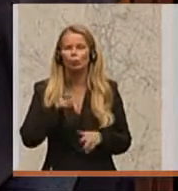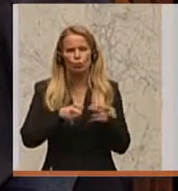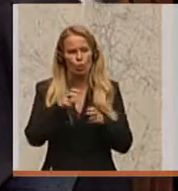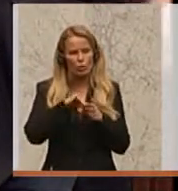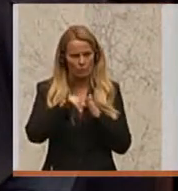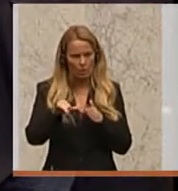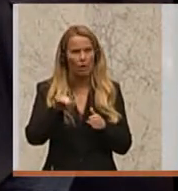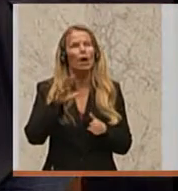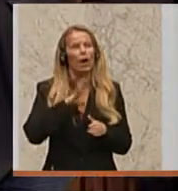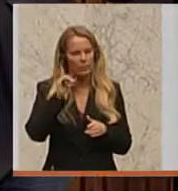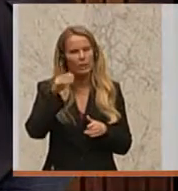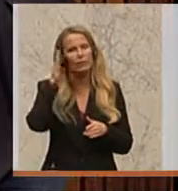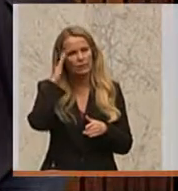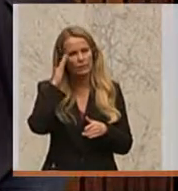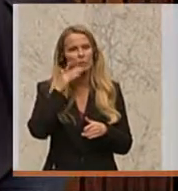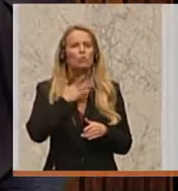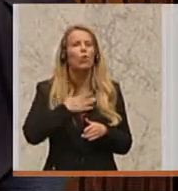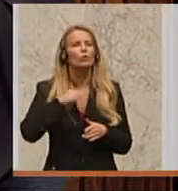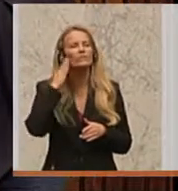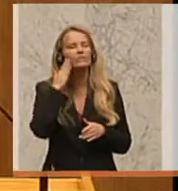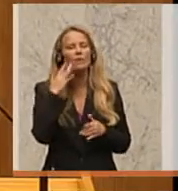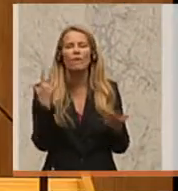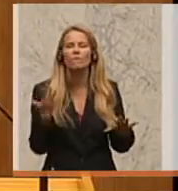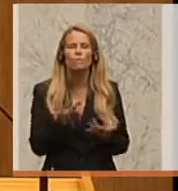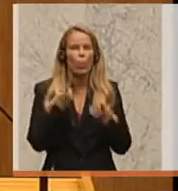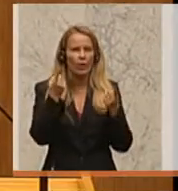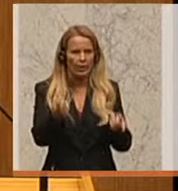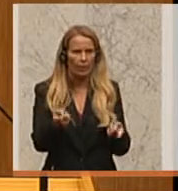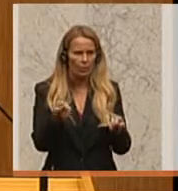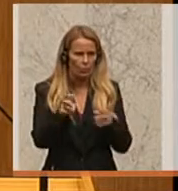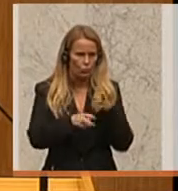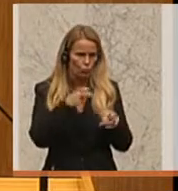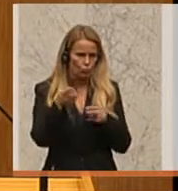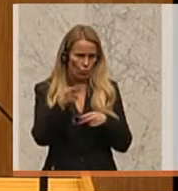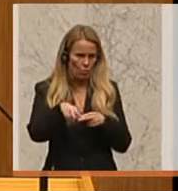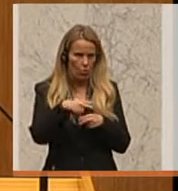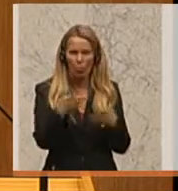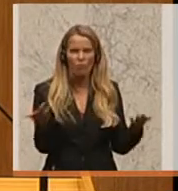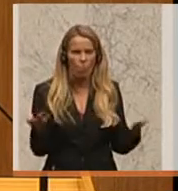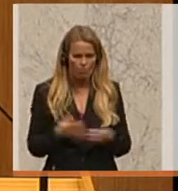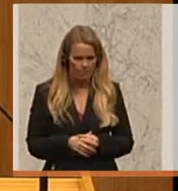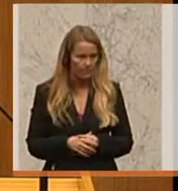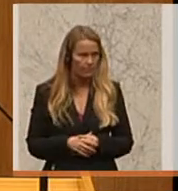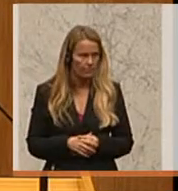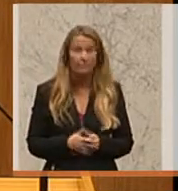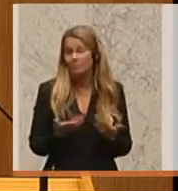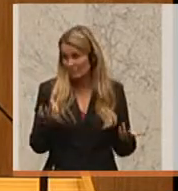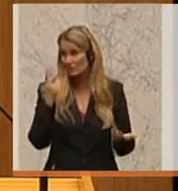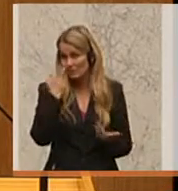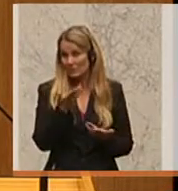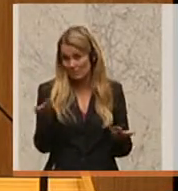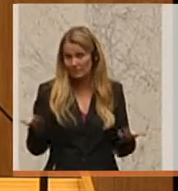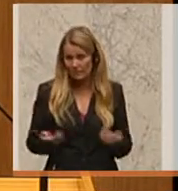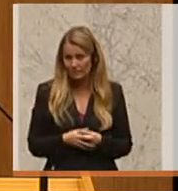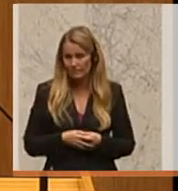kenne viele, die gerne wissen wollen, wohin unser Steuereuro fließt. Und sehen Sie, hier sollte